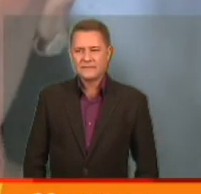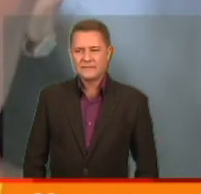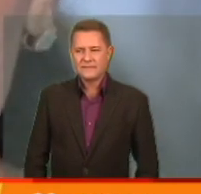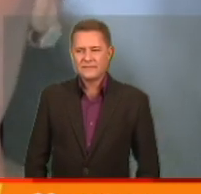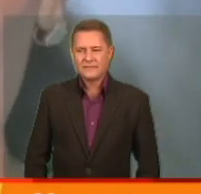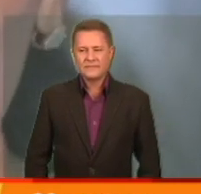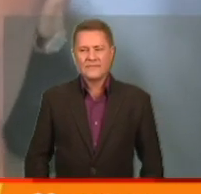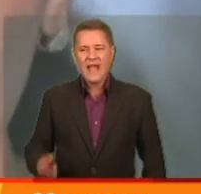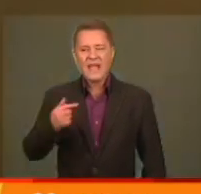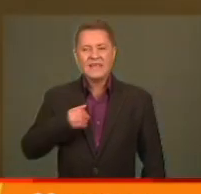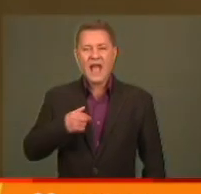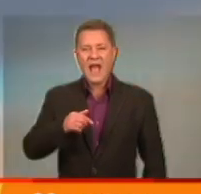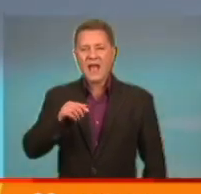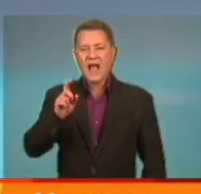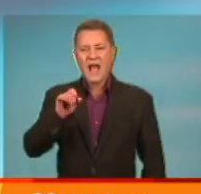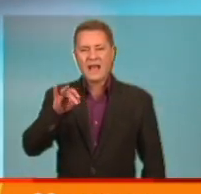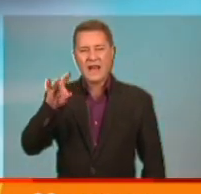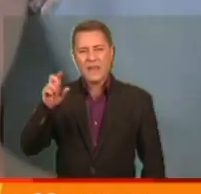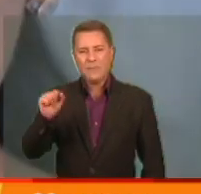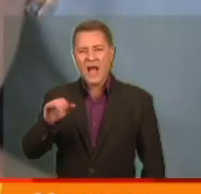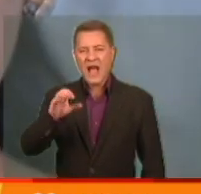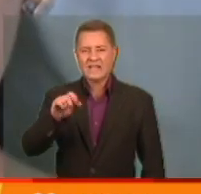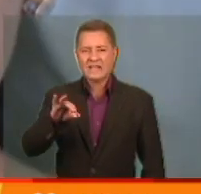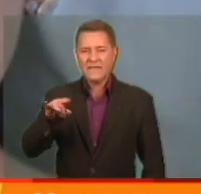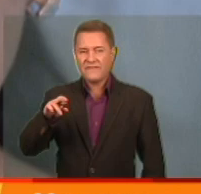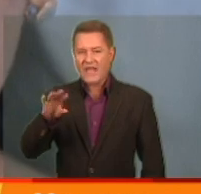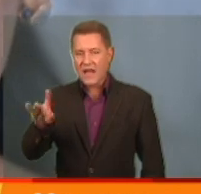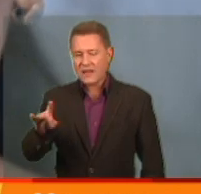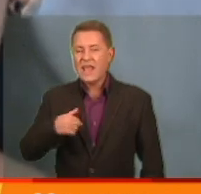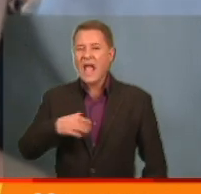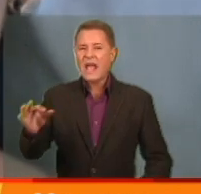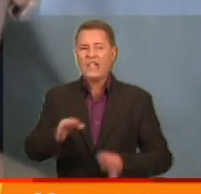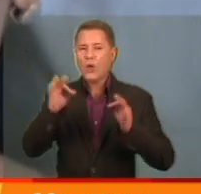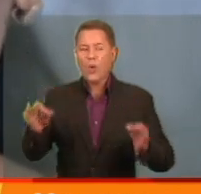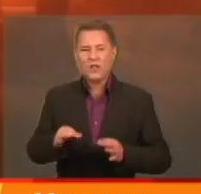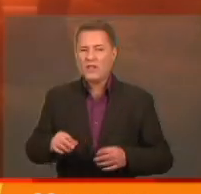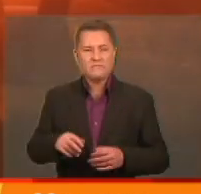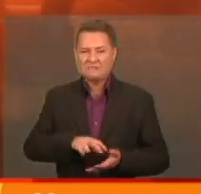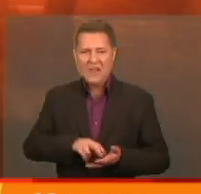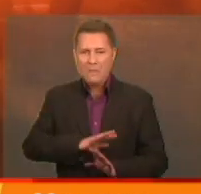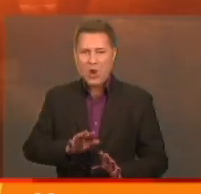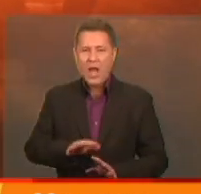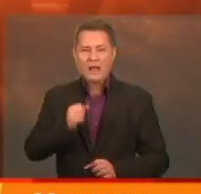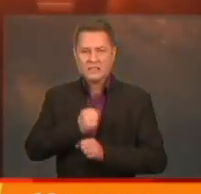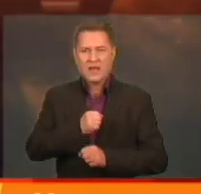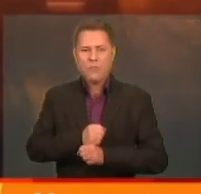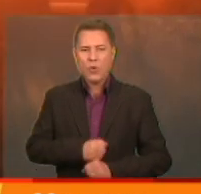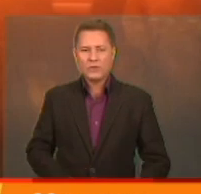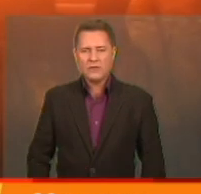Я Фареба Аскар-Яр. І я ніколи не боялась роботи.